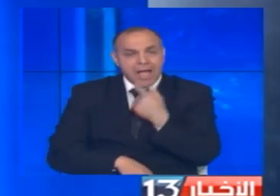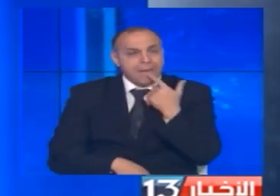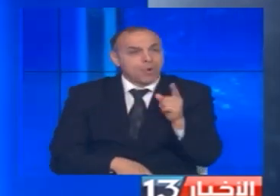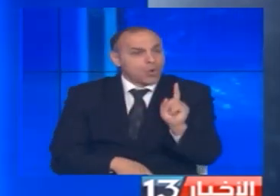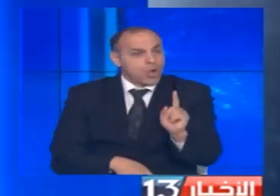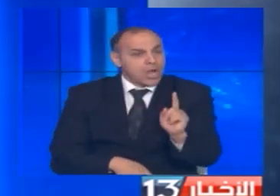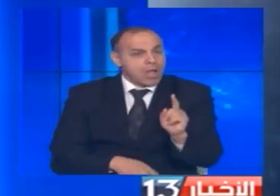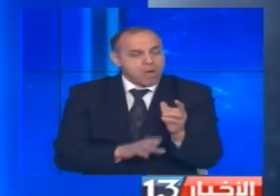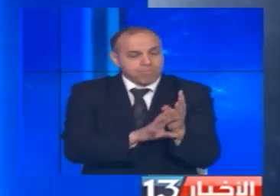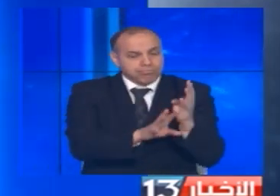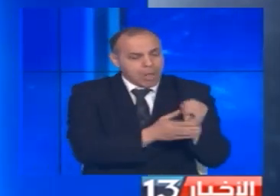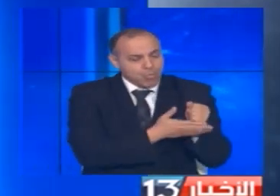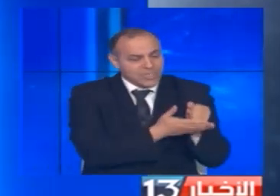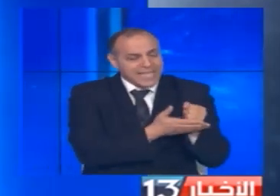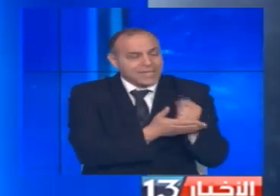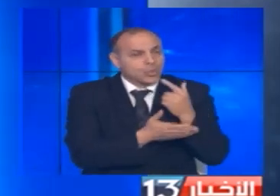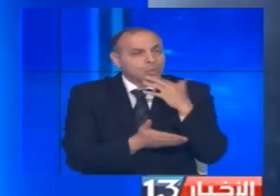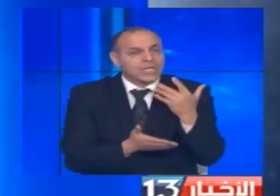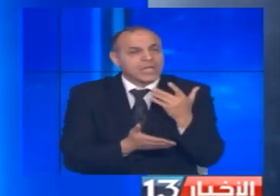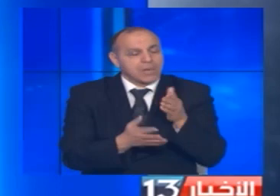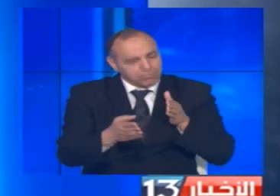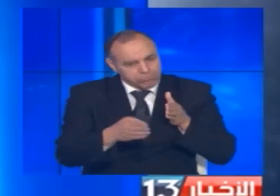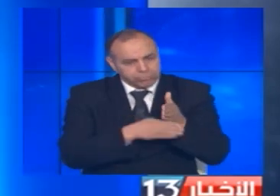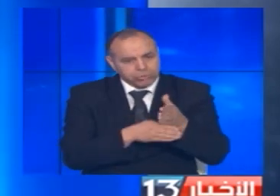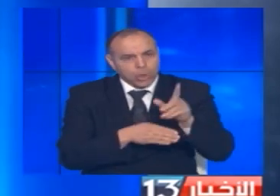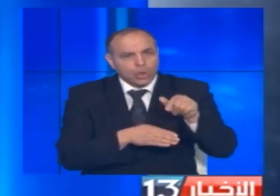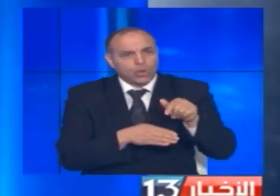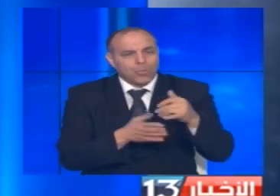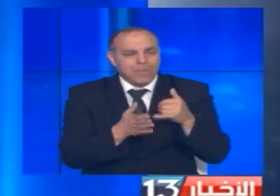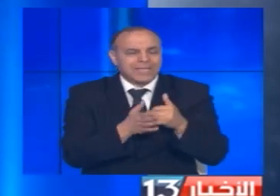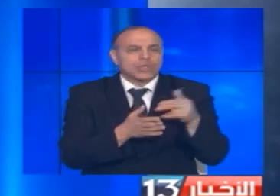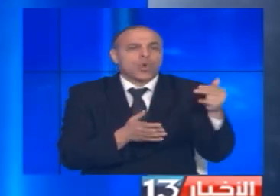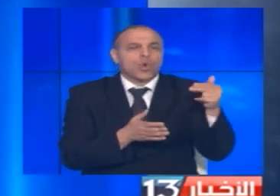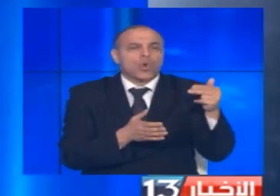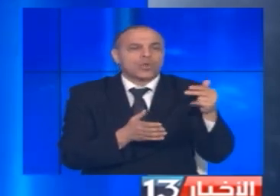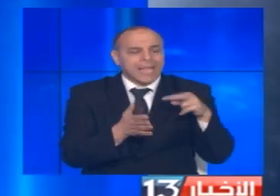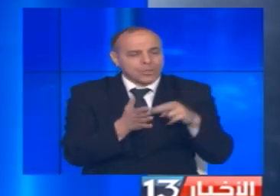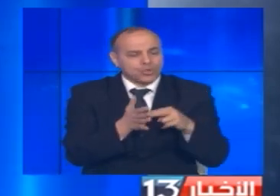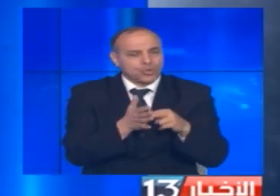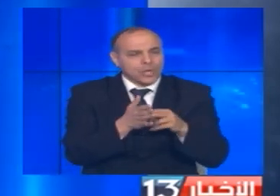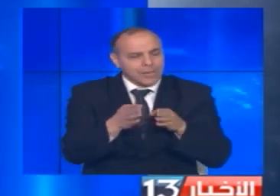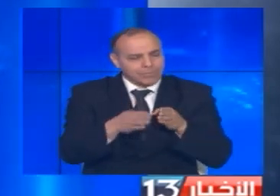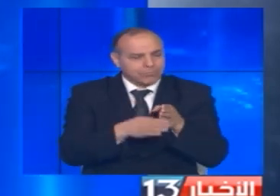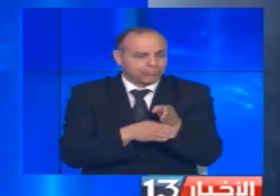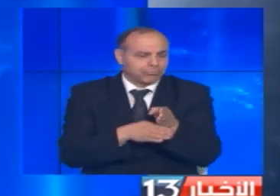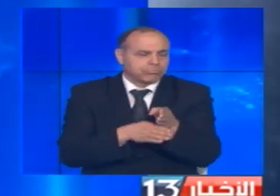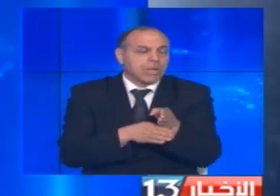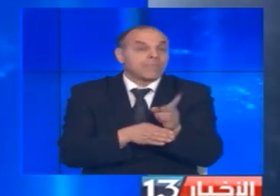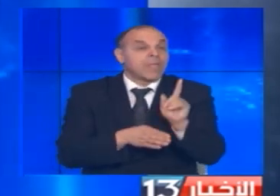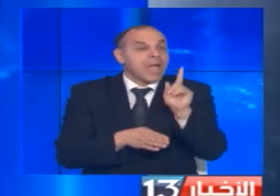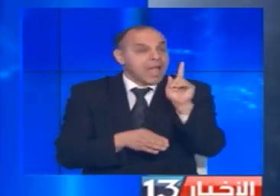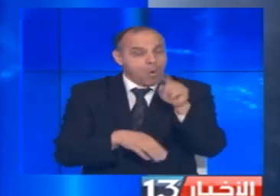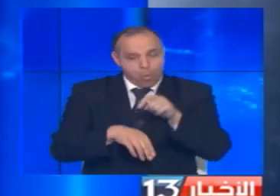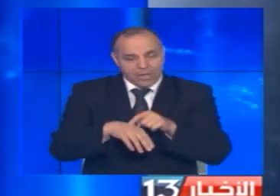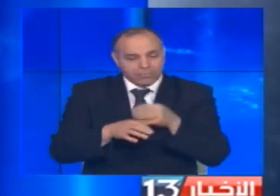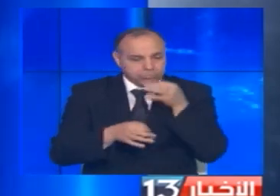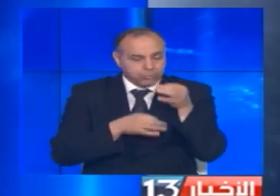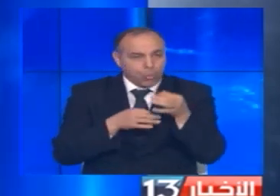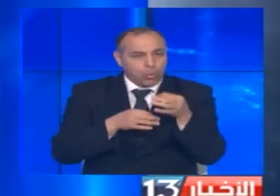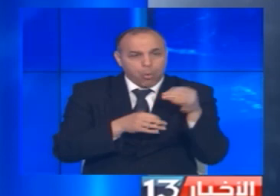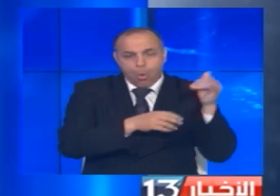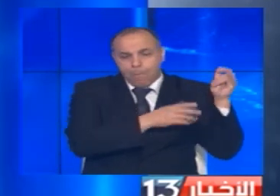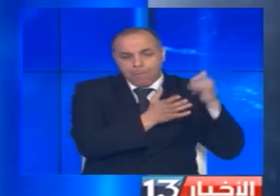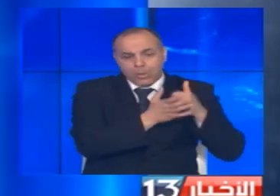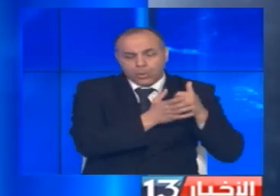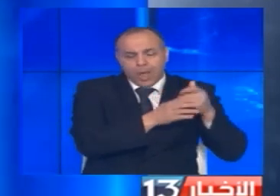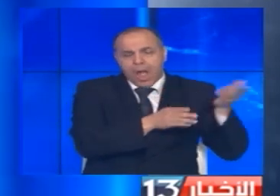بأن قافلة مساعدات دخلت اليوم إلى الغوطة الشرقية في طريقها إلى مدينة دوما، في الوقت الذي تعرضت فيه